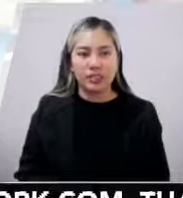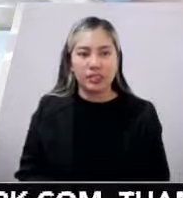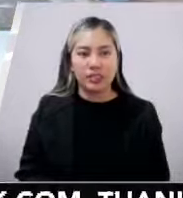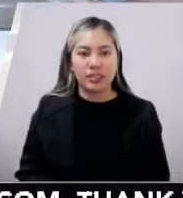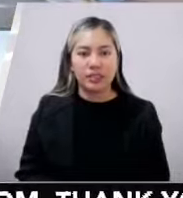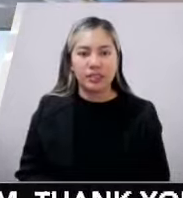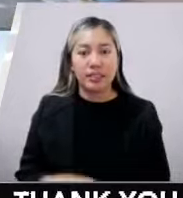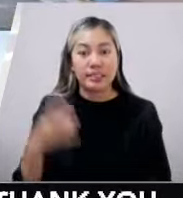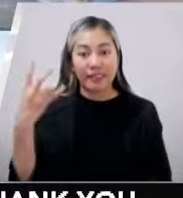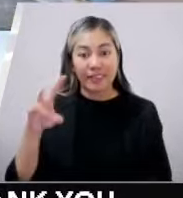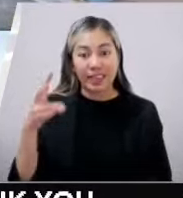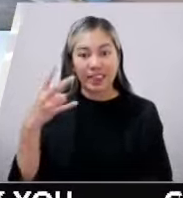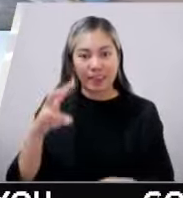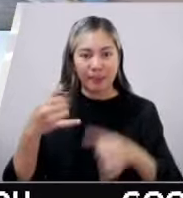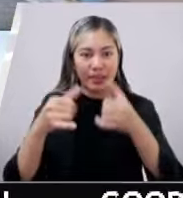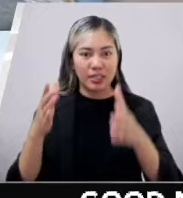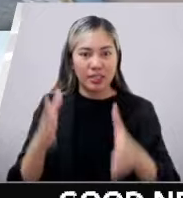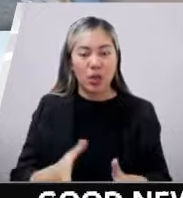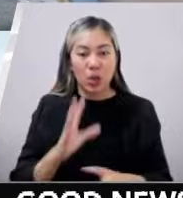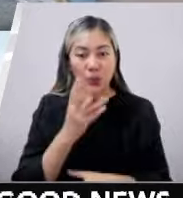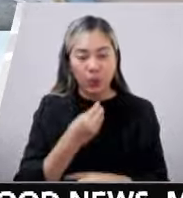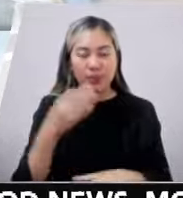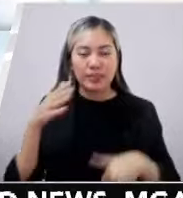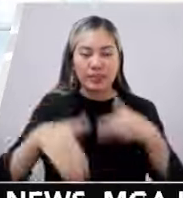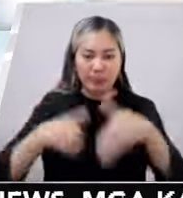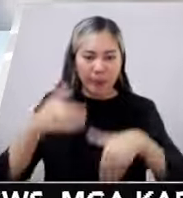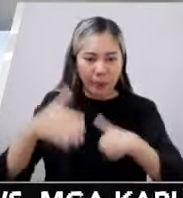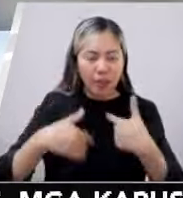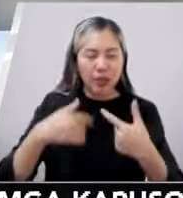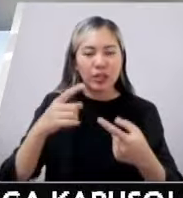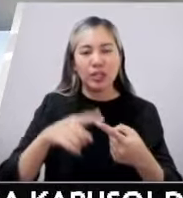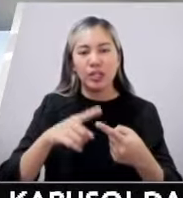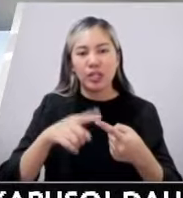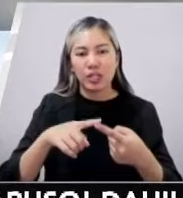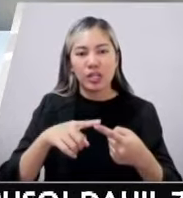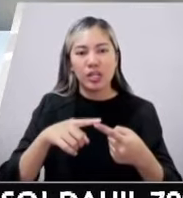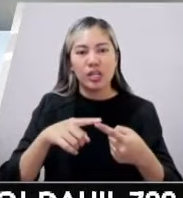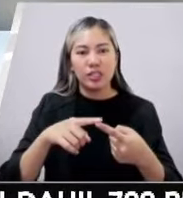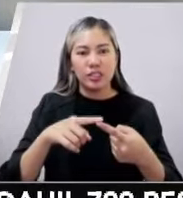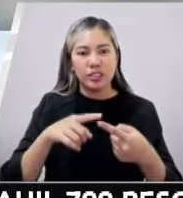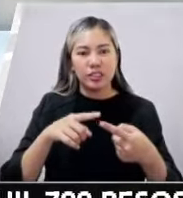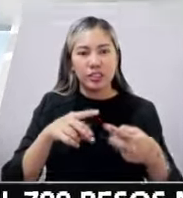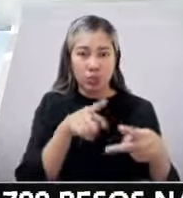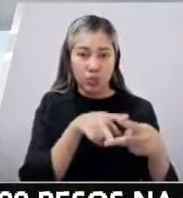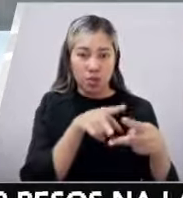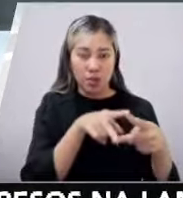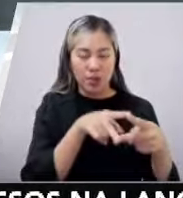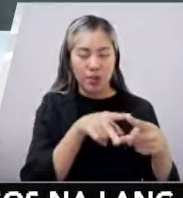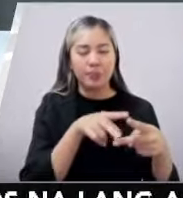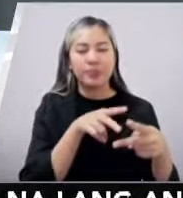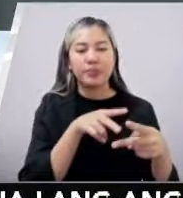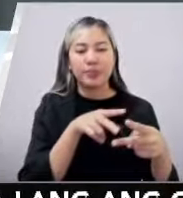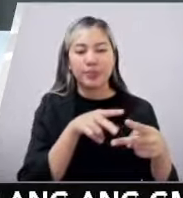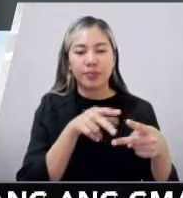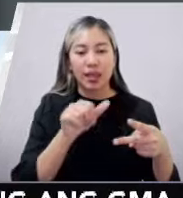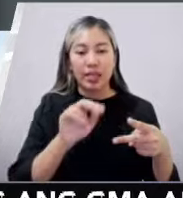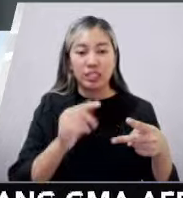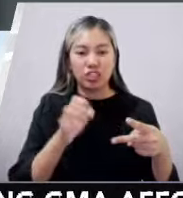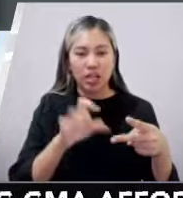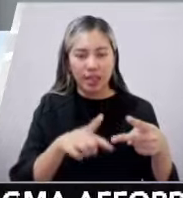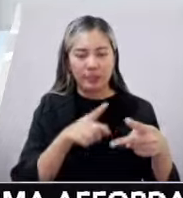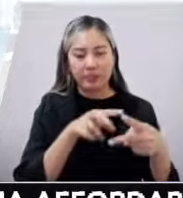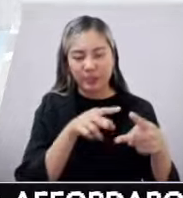ay sina para swimmers Ernie Gawilan at Angel May Otom, si Agustina Bantilo para sa